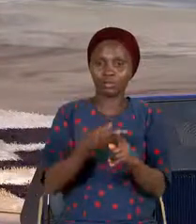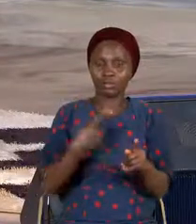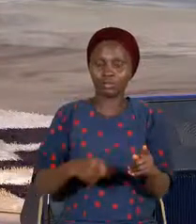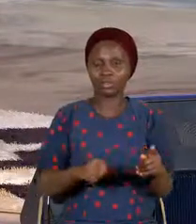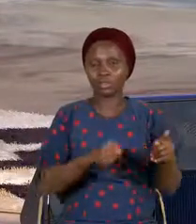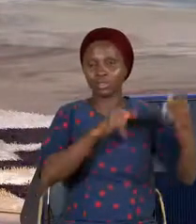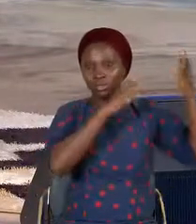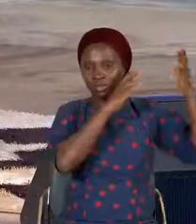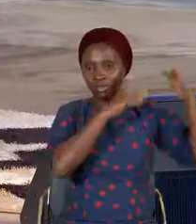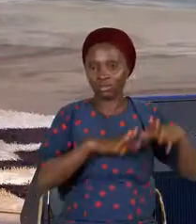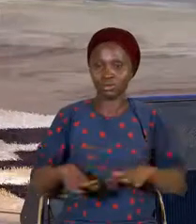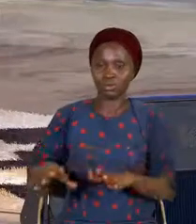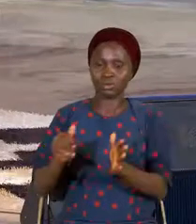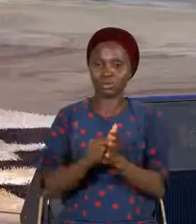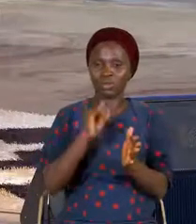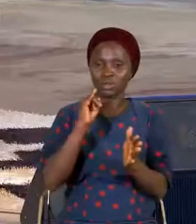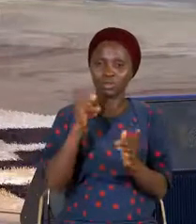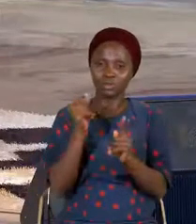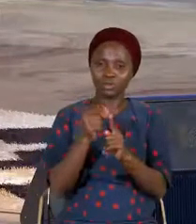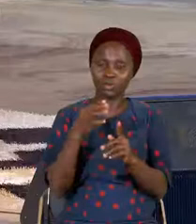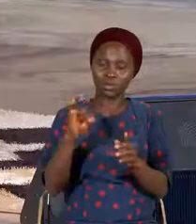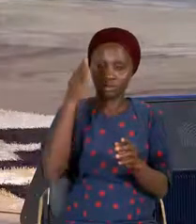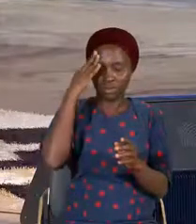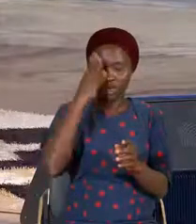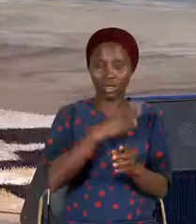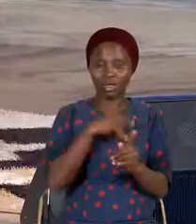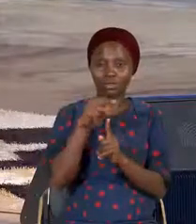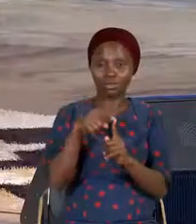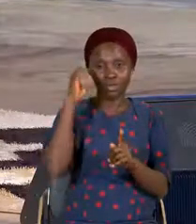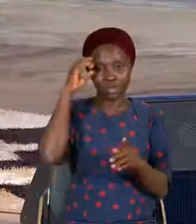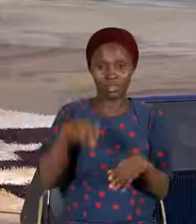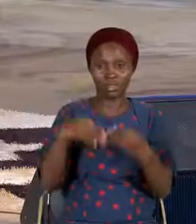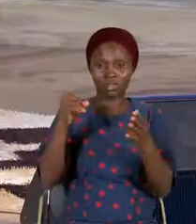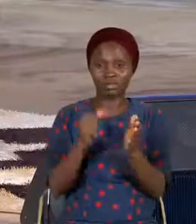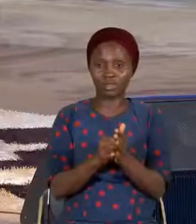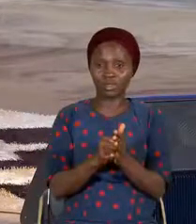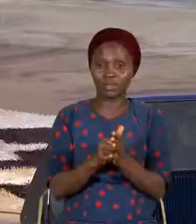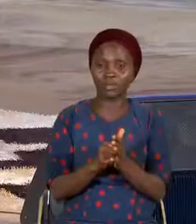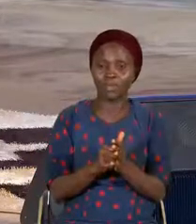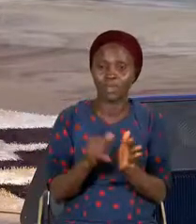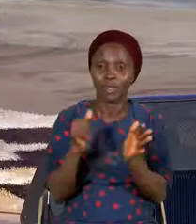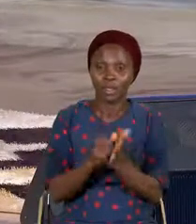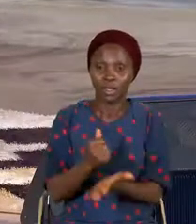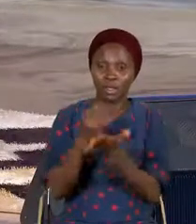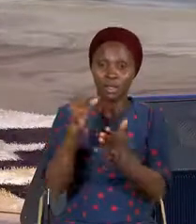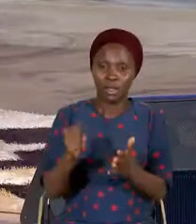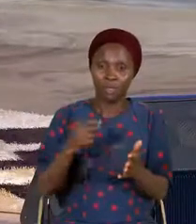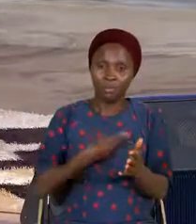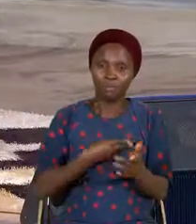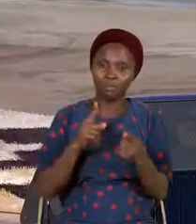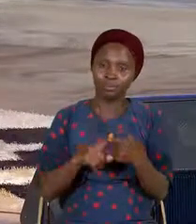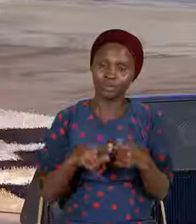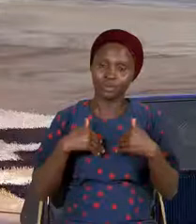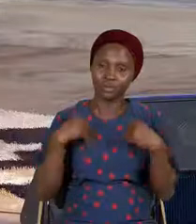de l'océan. C'est la parole de connaissance. Mais lorsque il donne cela, cela nous aide